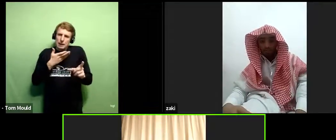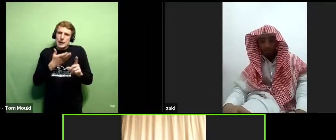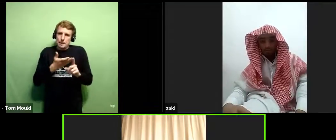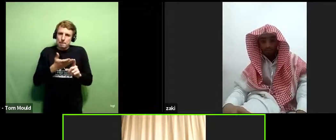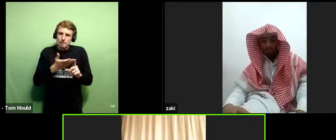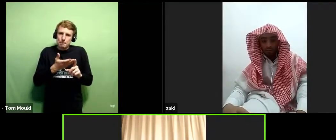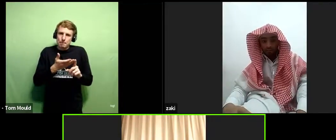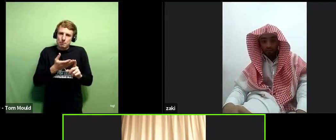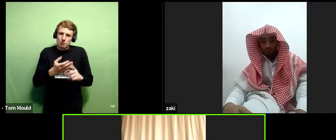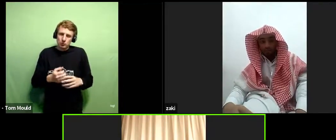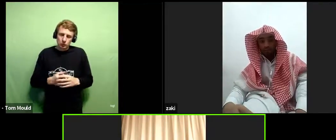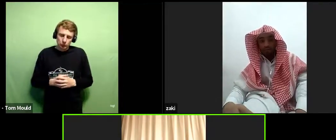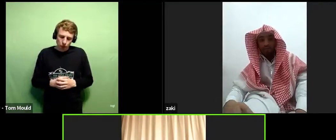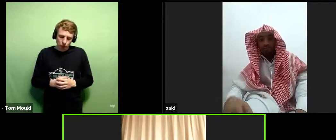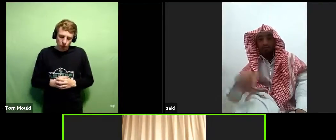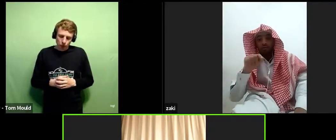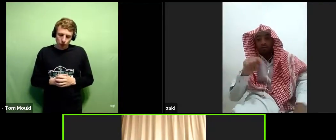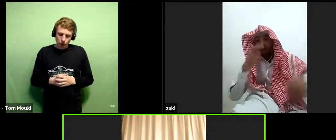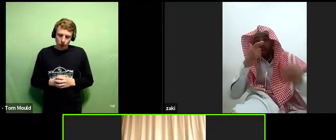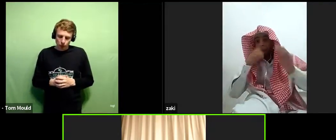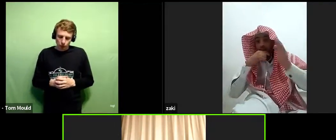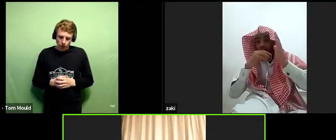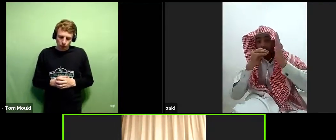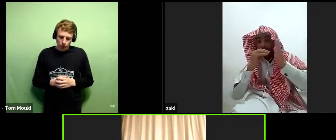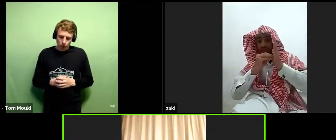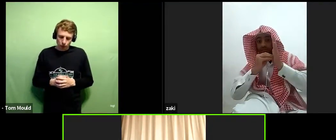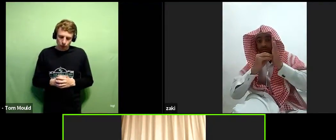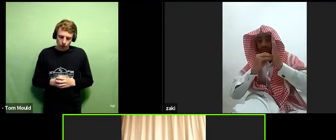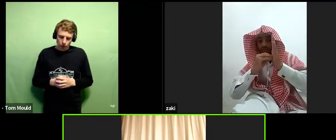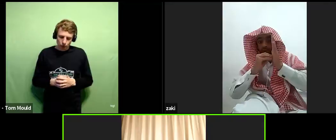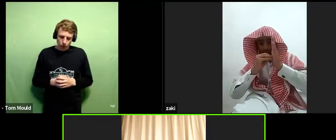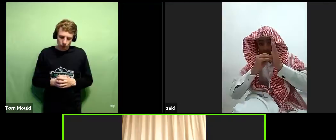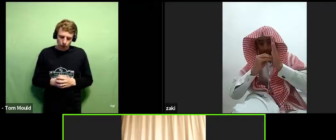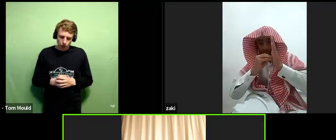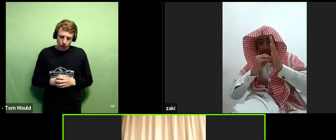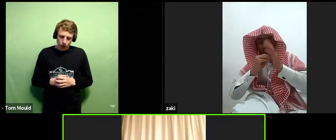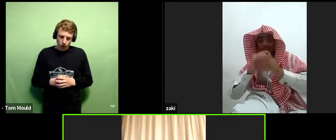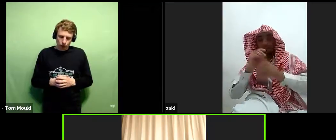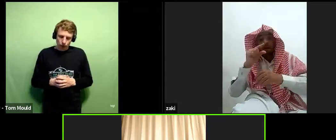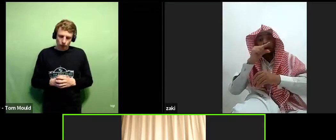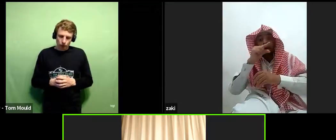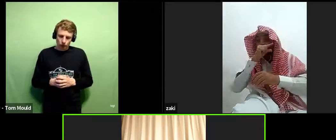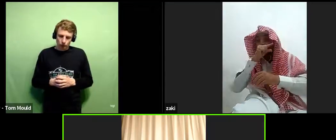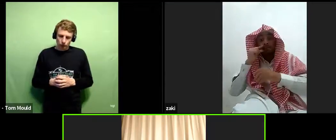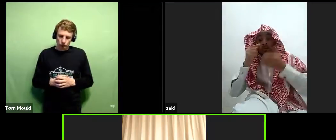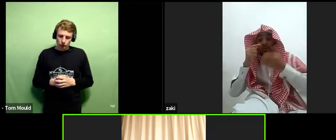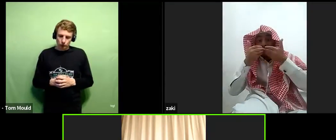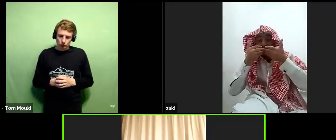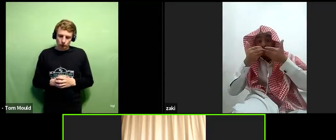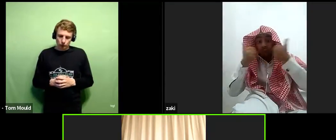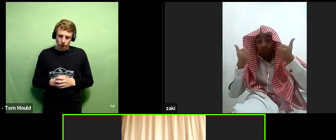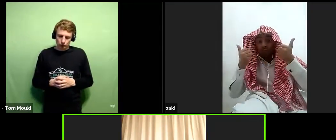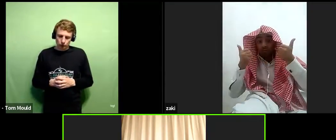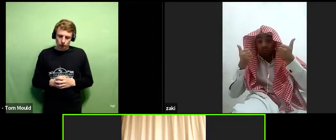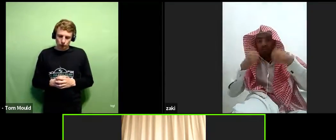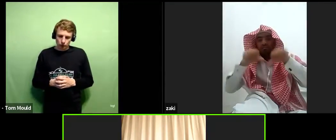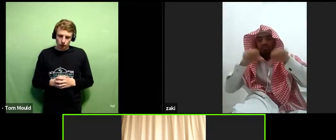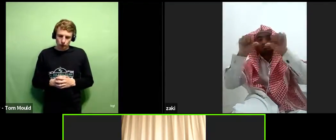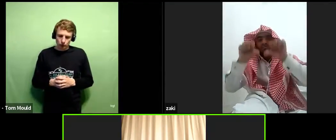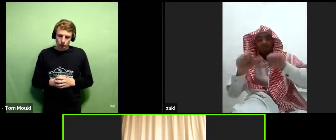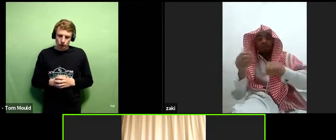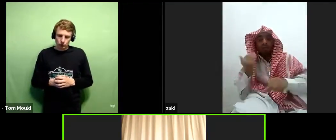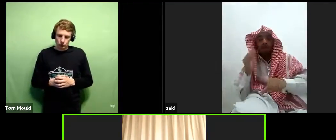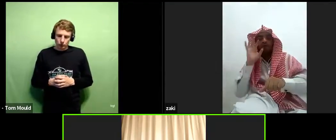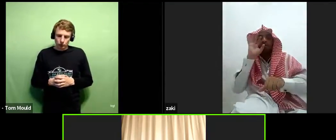نعم، ولهذا جاء في الحديث لا صيام لمن لم يبيت النية من الليل، وهذا